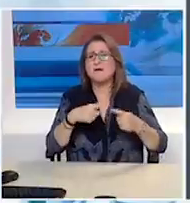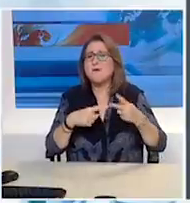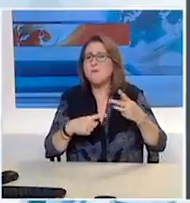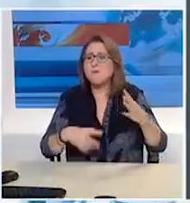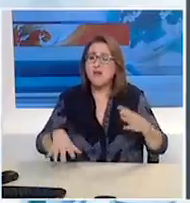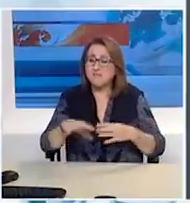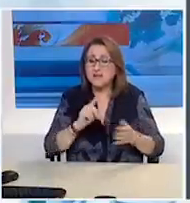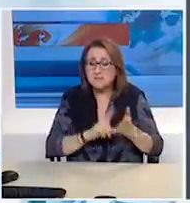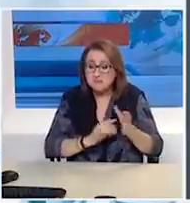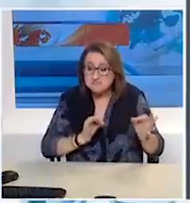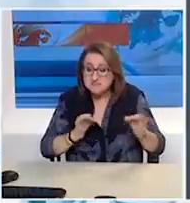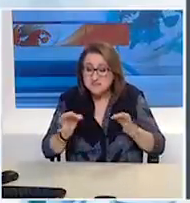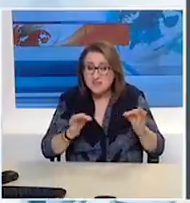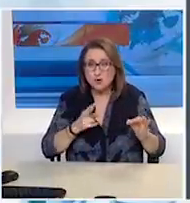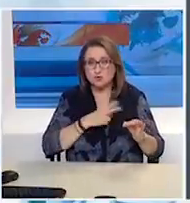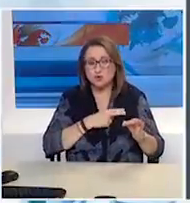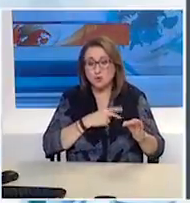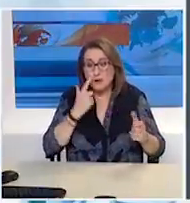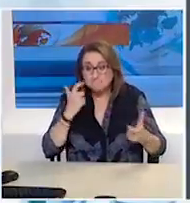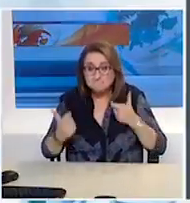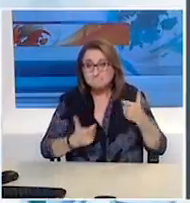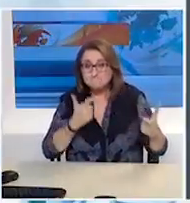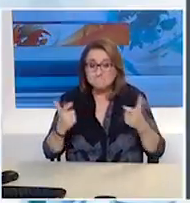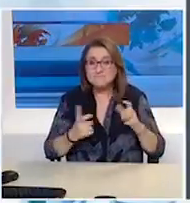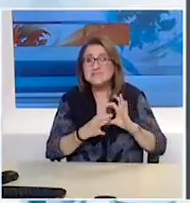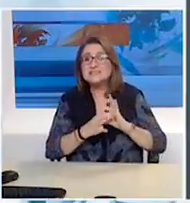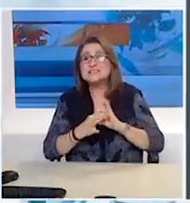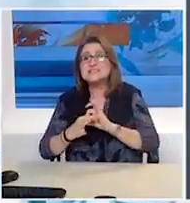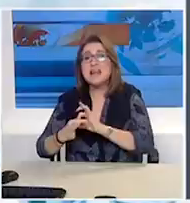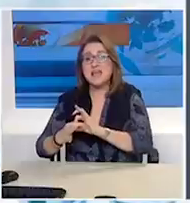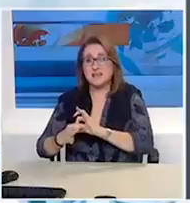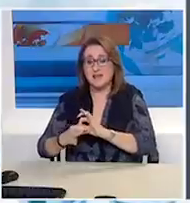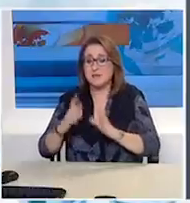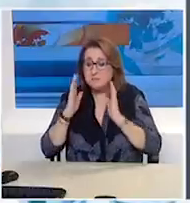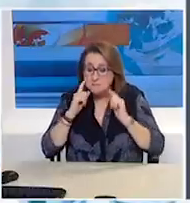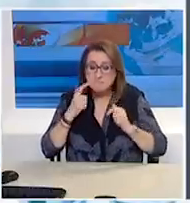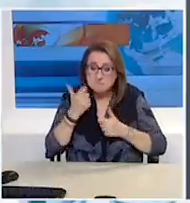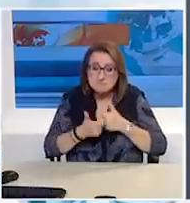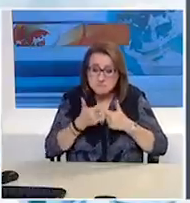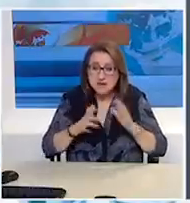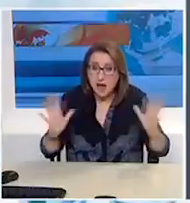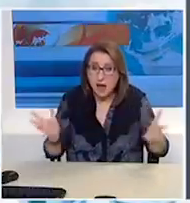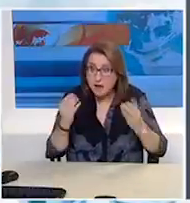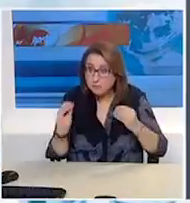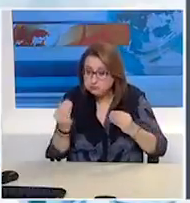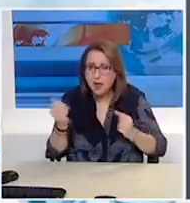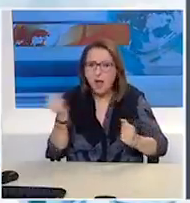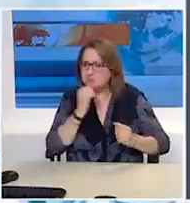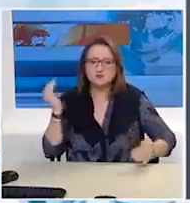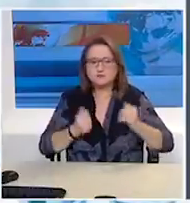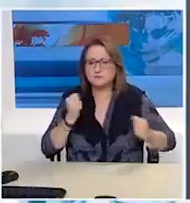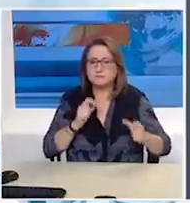ειδικές στρατηγικές και συνεχή επαγρύπνηση, επιτήρηση, παρακολούθηση και άμεση παρέμβαση σε επίγουσες καταστάσεις.